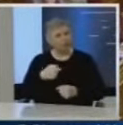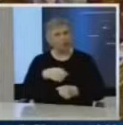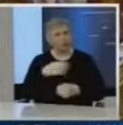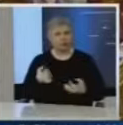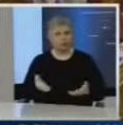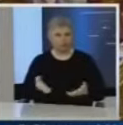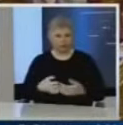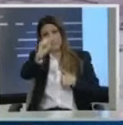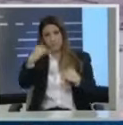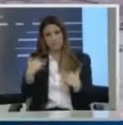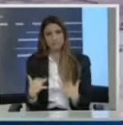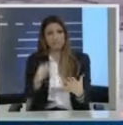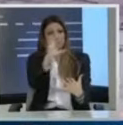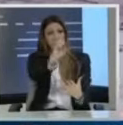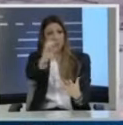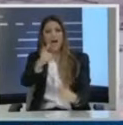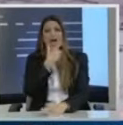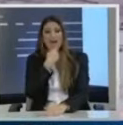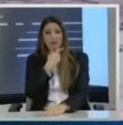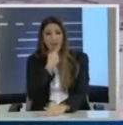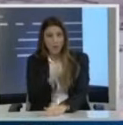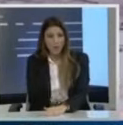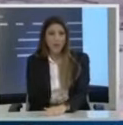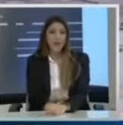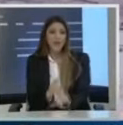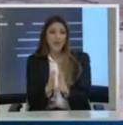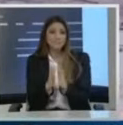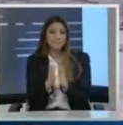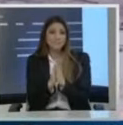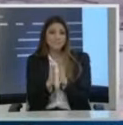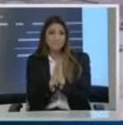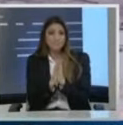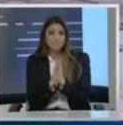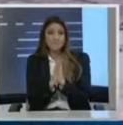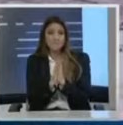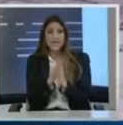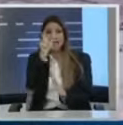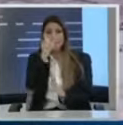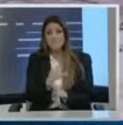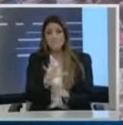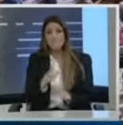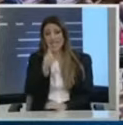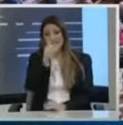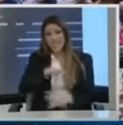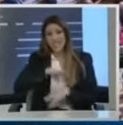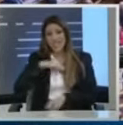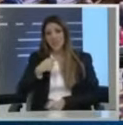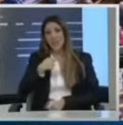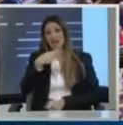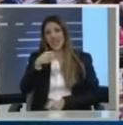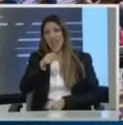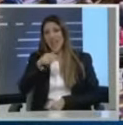Θα συμβάλλω στη διαδικασία. Στον κύριο Αθανασίου επί προσωπικού δεν θέτω, δεν δίνω το λόγο.